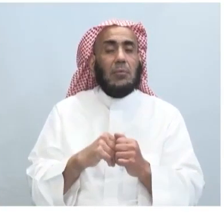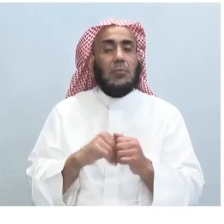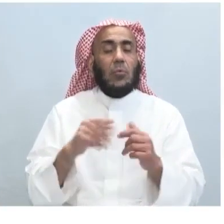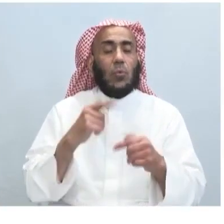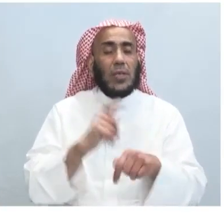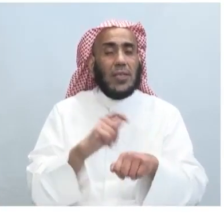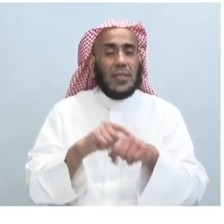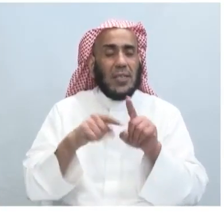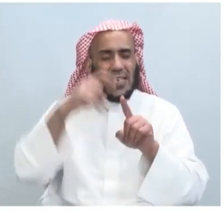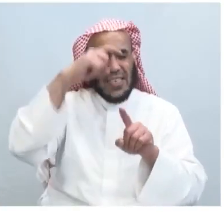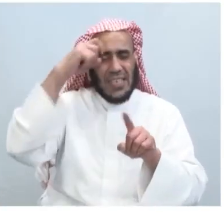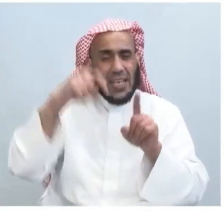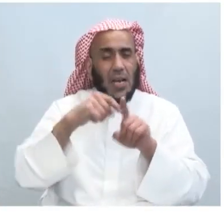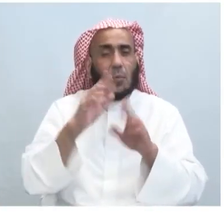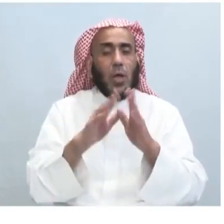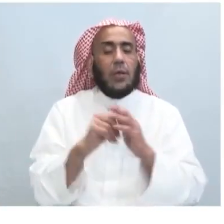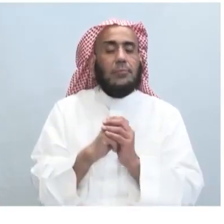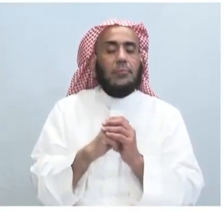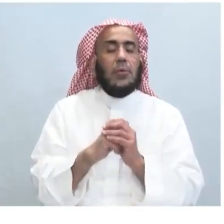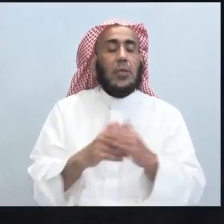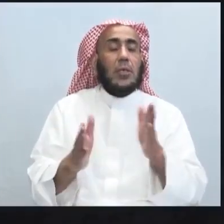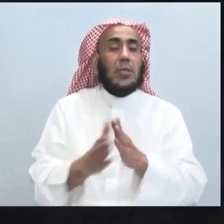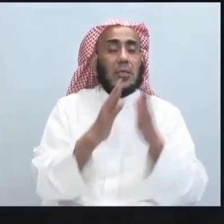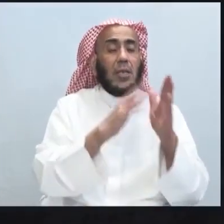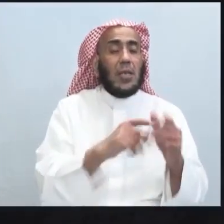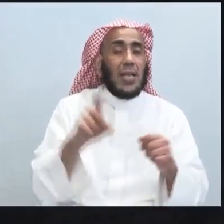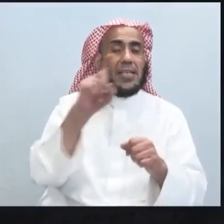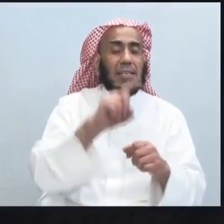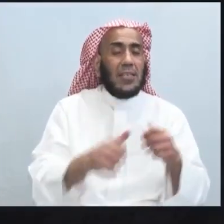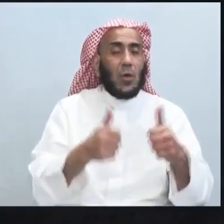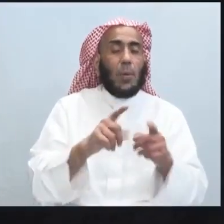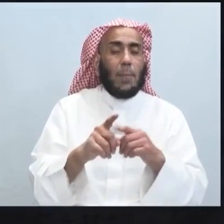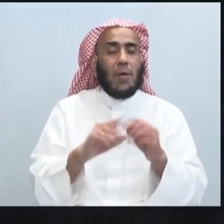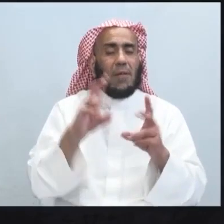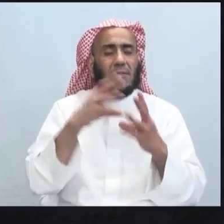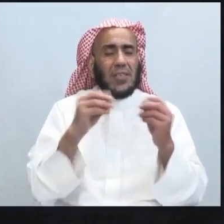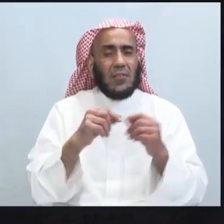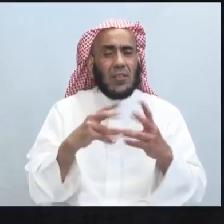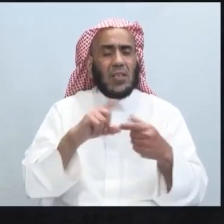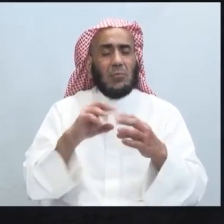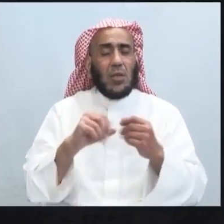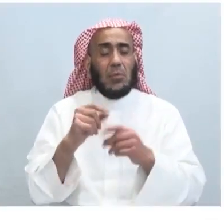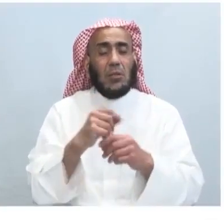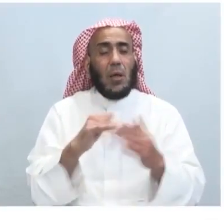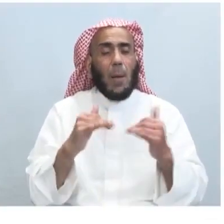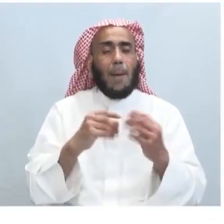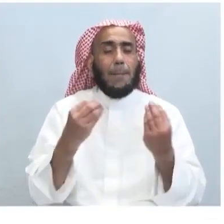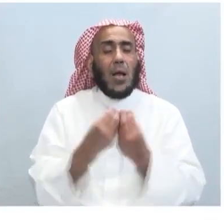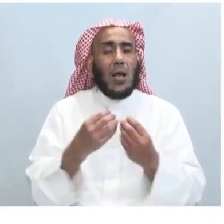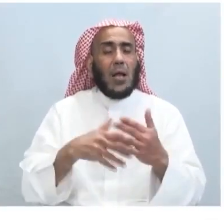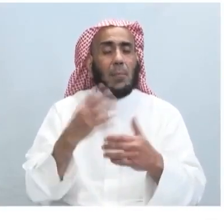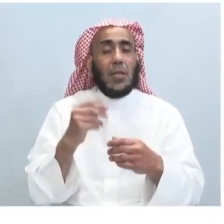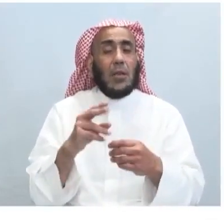وعند درجه حراره معينه ننتقل الان الى اسئله التقويم فسر كيف ترتبط قيمه ثابت الاتزان مع كميه